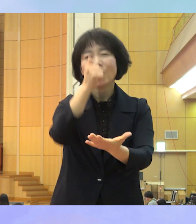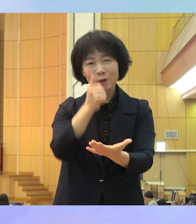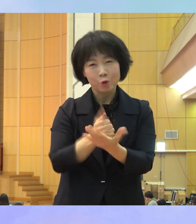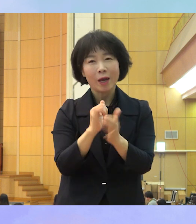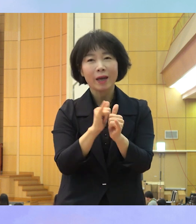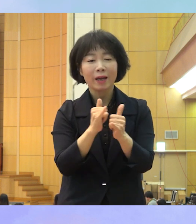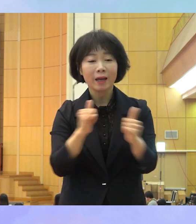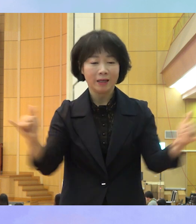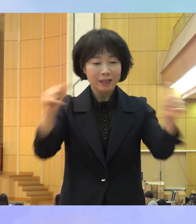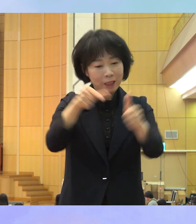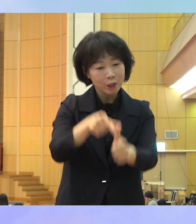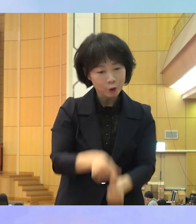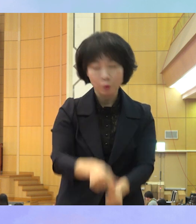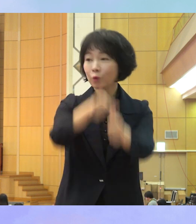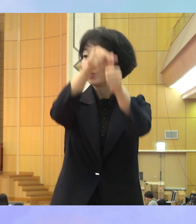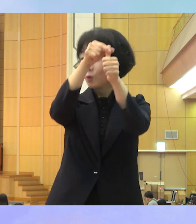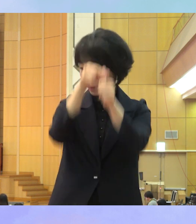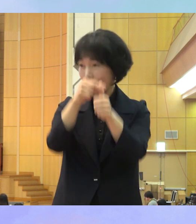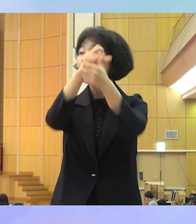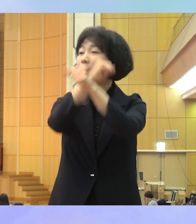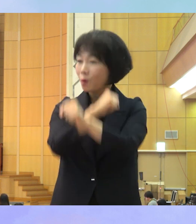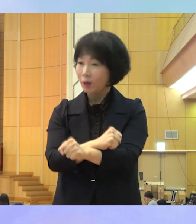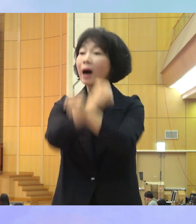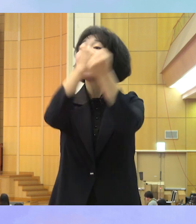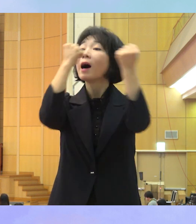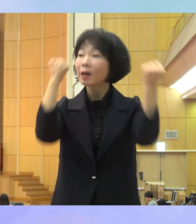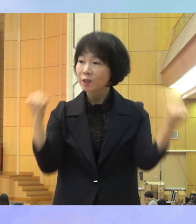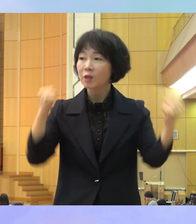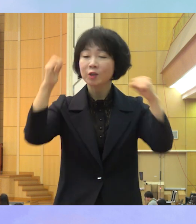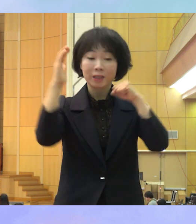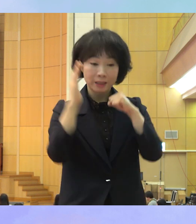지심으로 죄인을